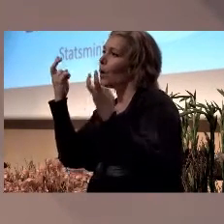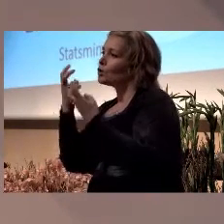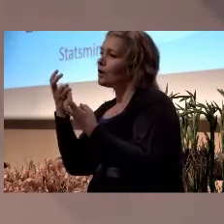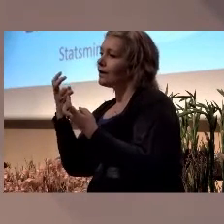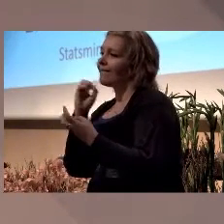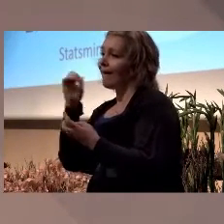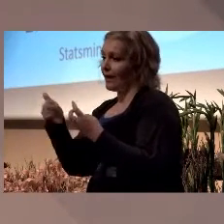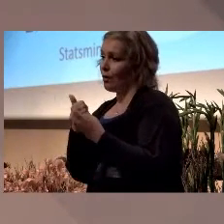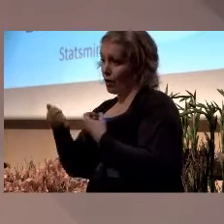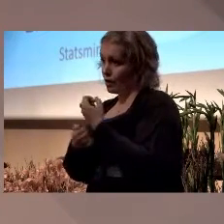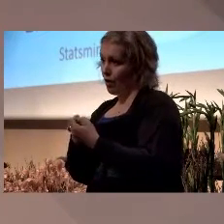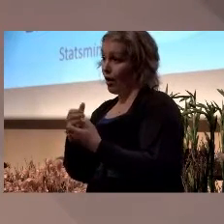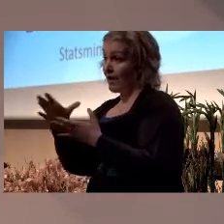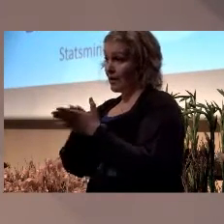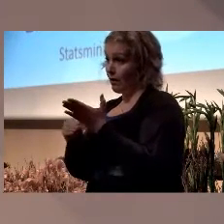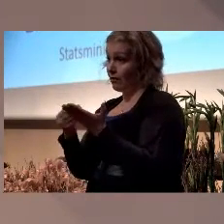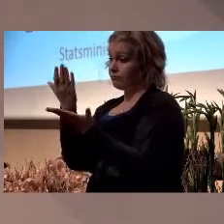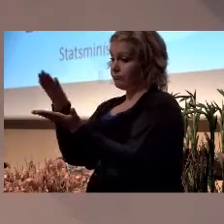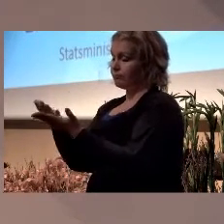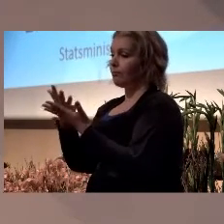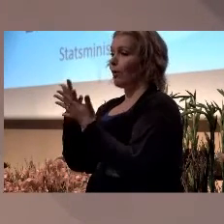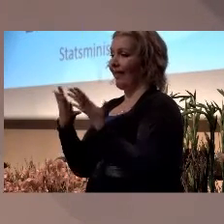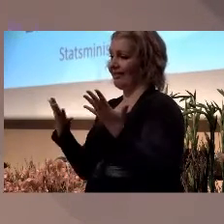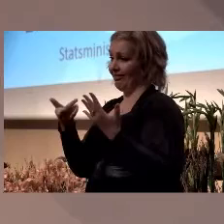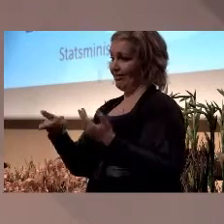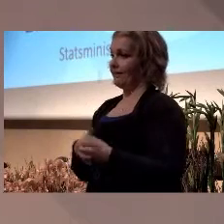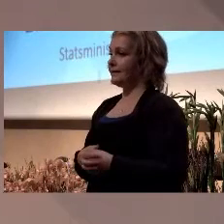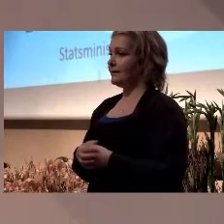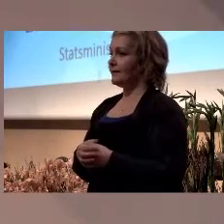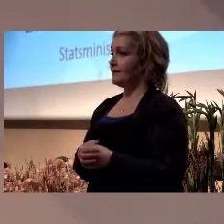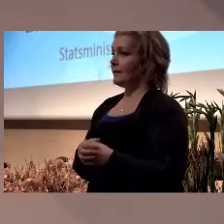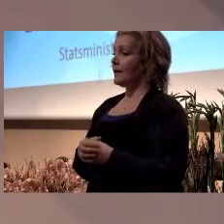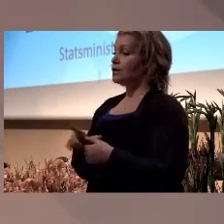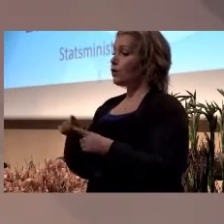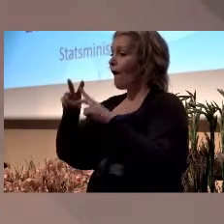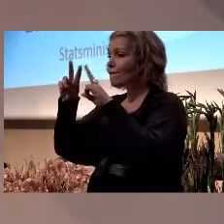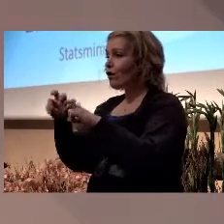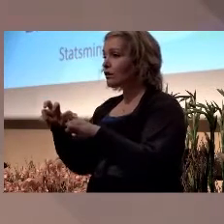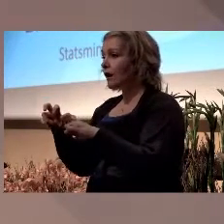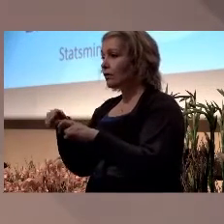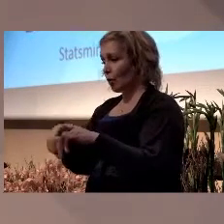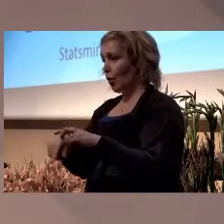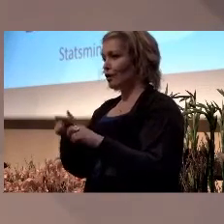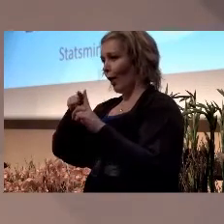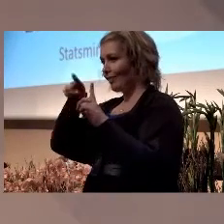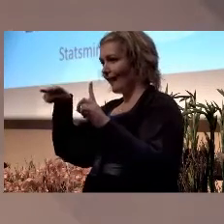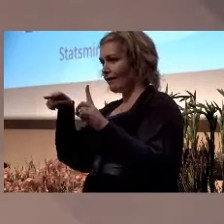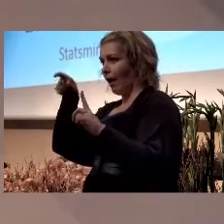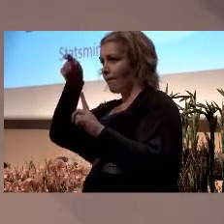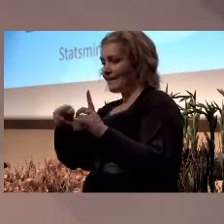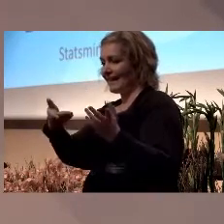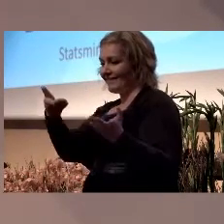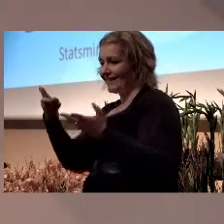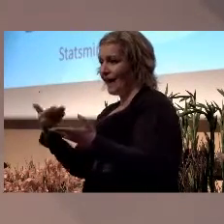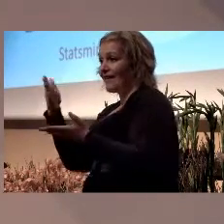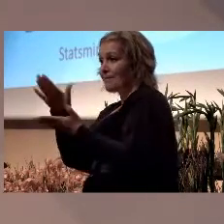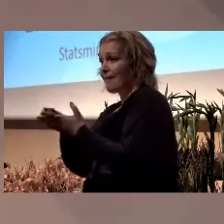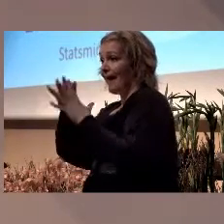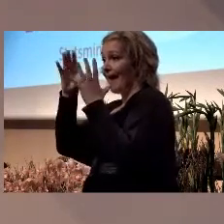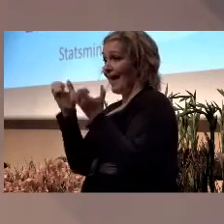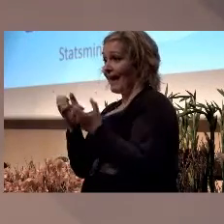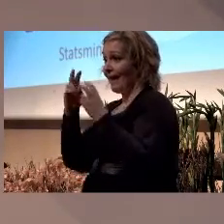tilfredshetsundersøkelser hvert år. Resultatet legges ut på nett. Blant forskerne er det en trend nå at pasienter inviteres til å være med i